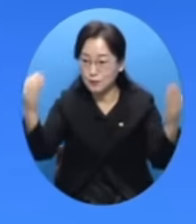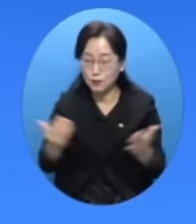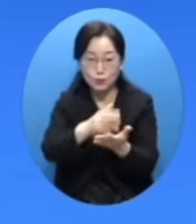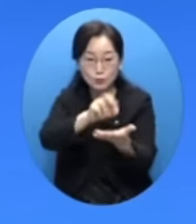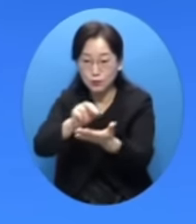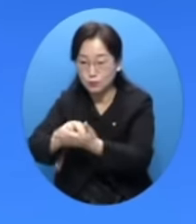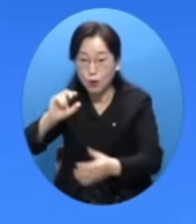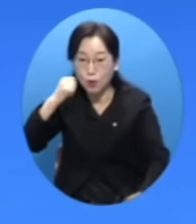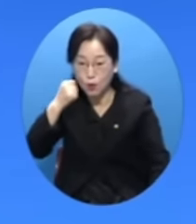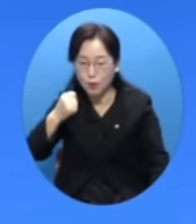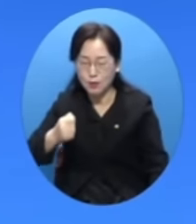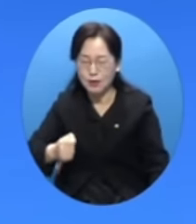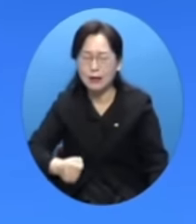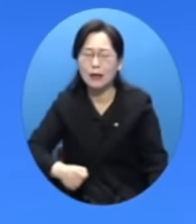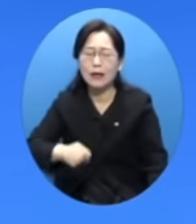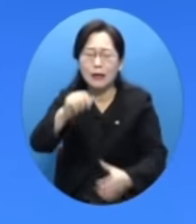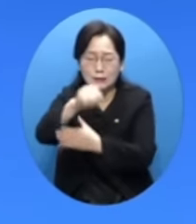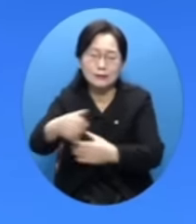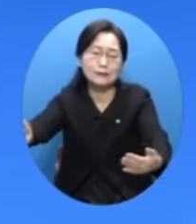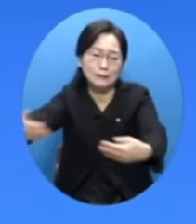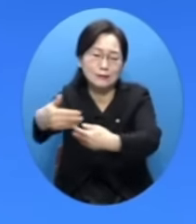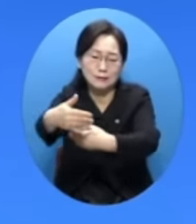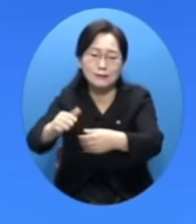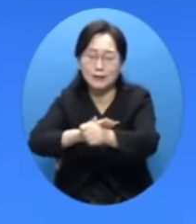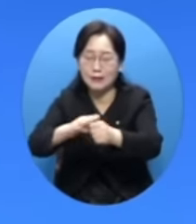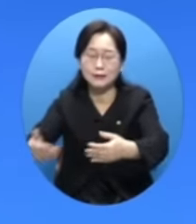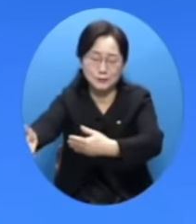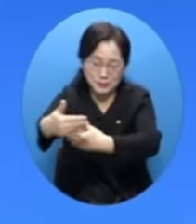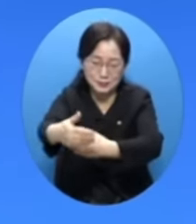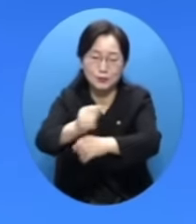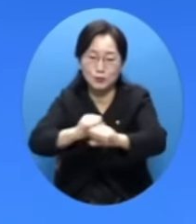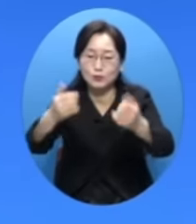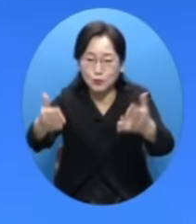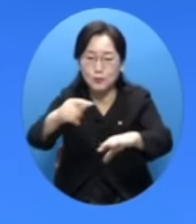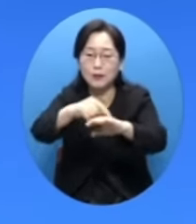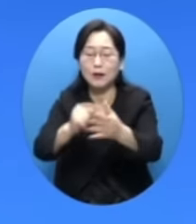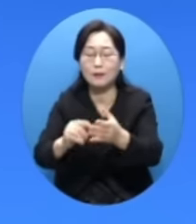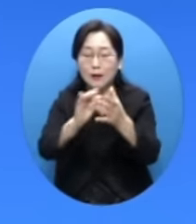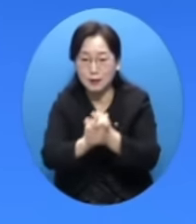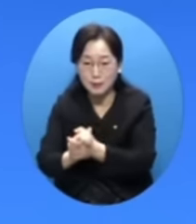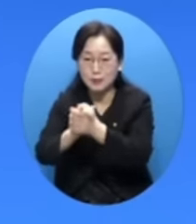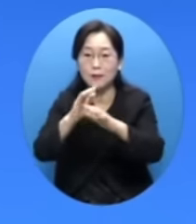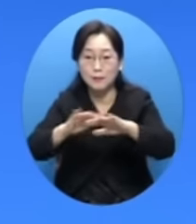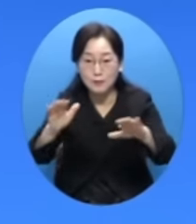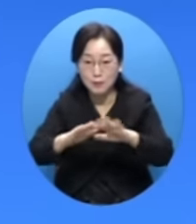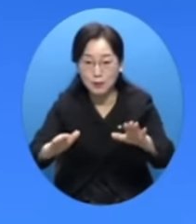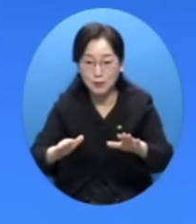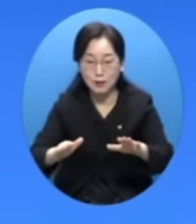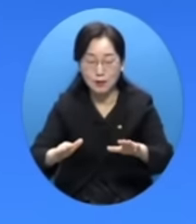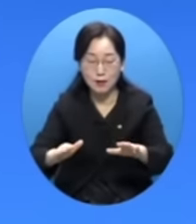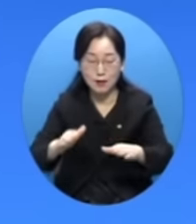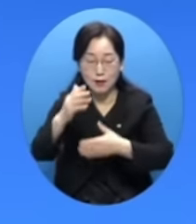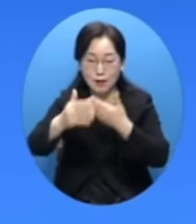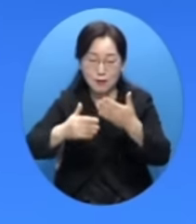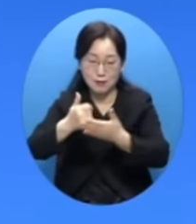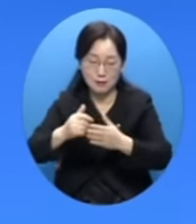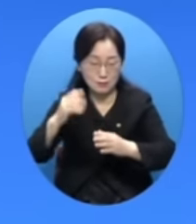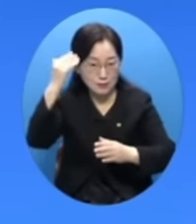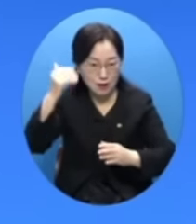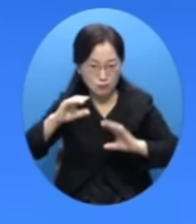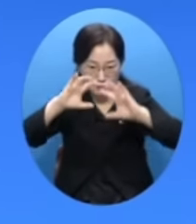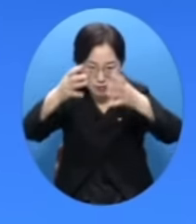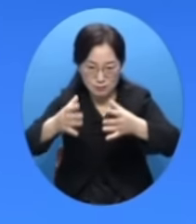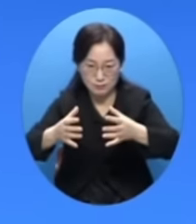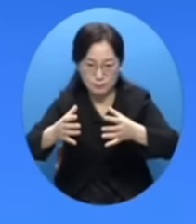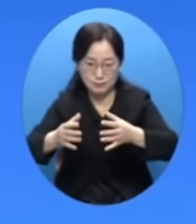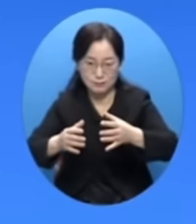문제와 어려움을 다 끌어안고 사랑으로 하나 되고 용서하고 화해하면서 위대한 대한민국을 건설하는데 앞장서야